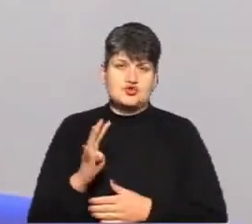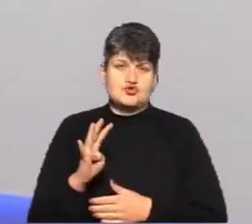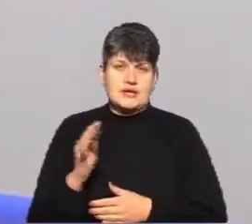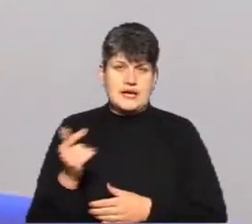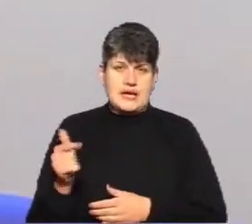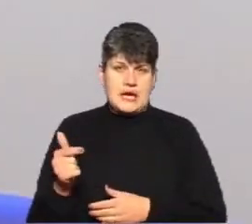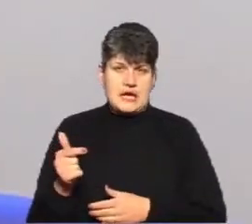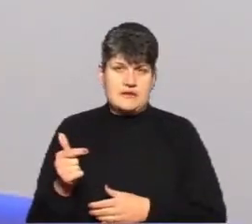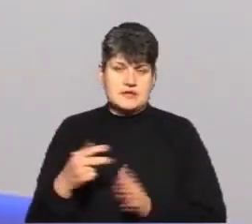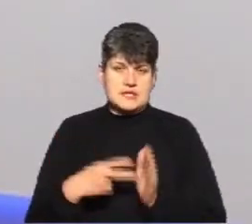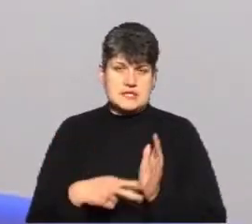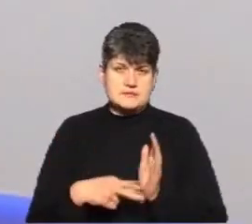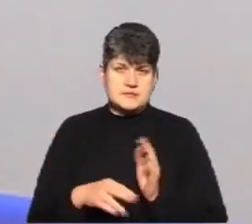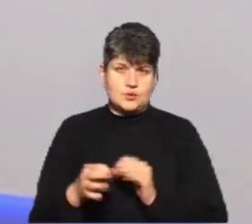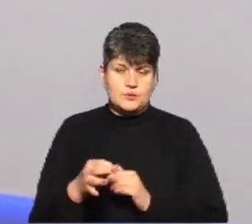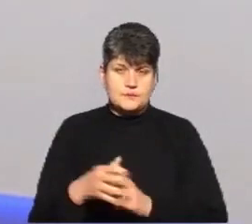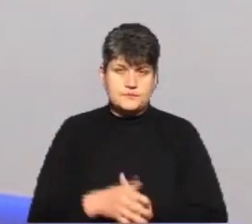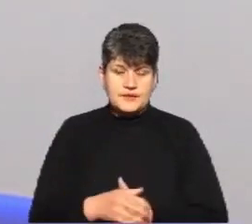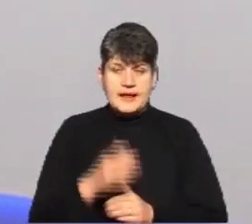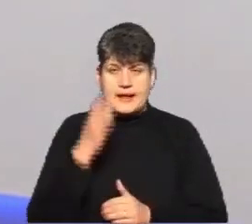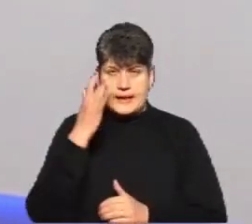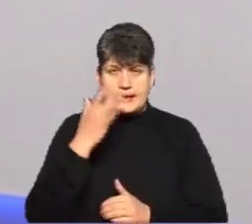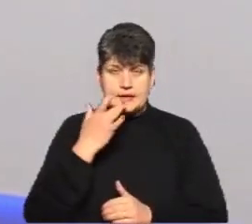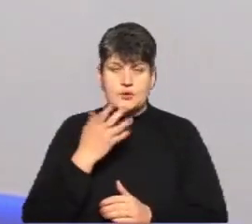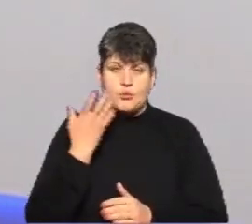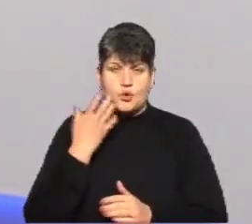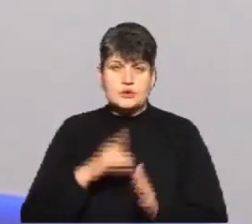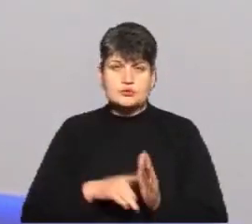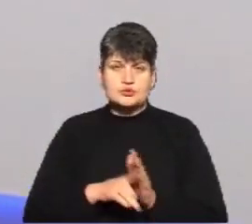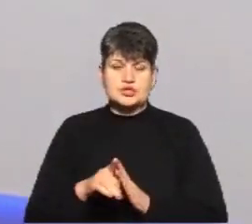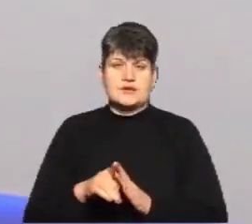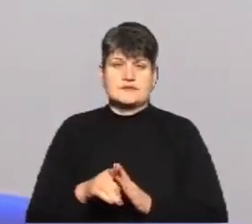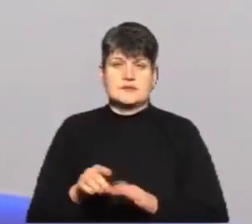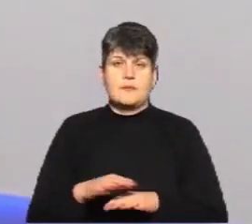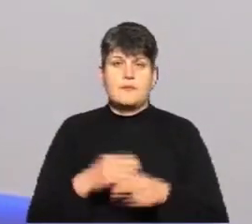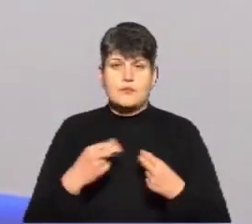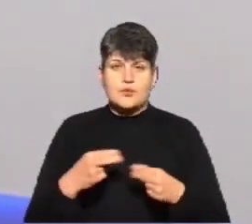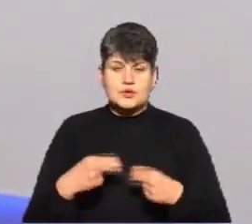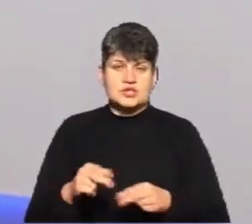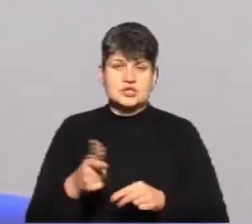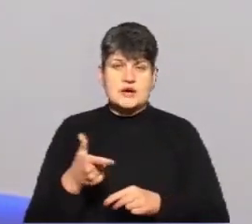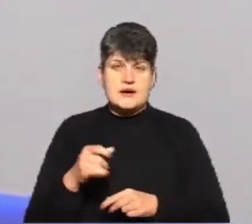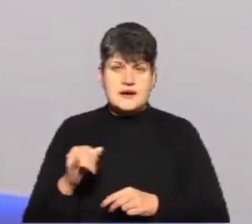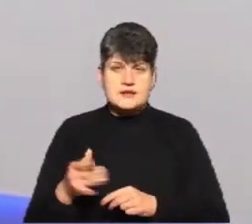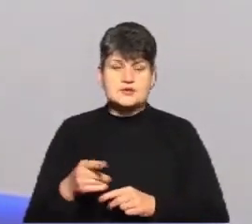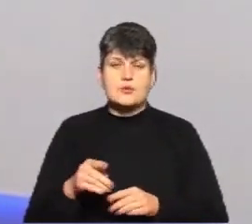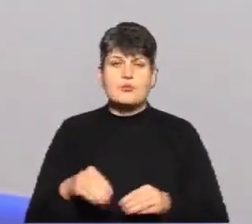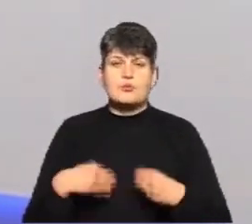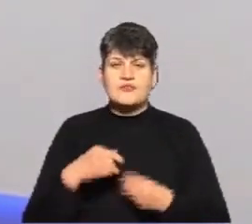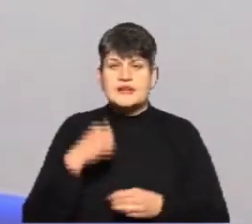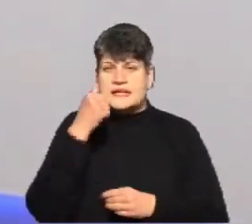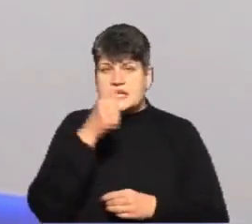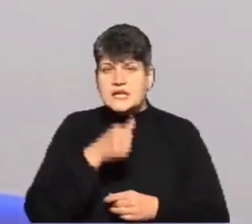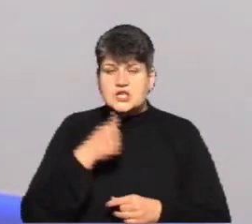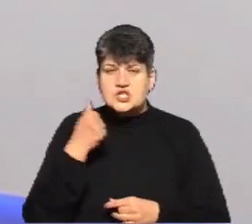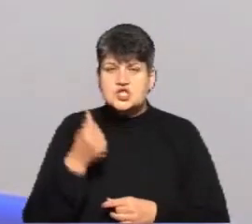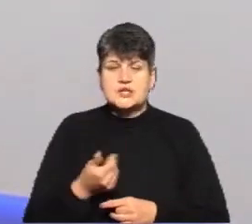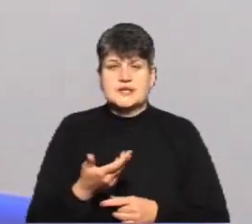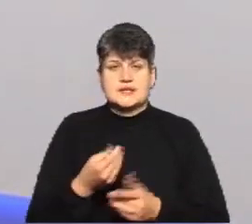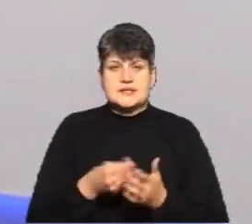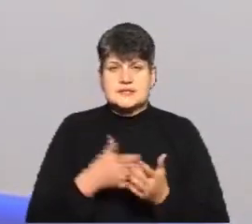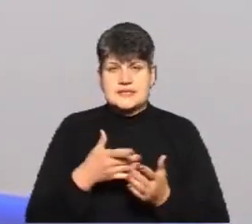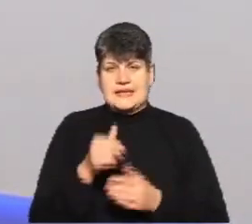70. Літом, коли вступив ринок газу, в серпні місяці «Нафтогаз» пропонував річні тарифи, місячні тарифи.